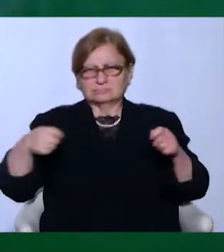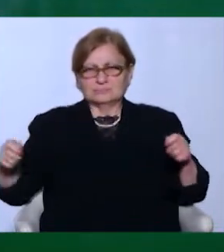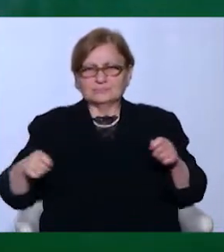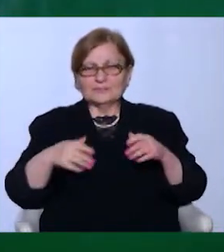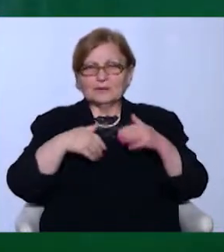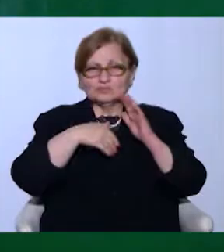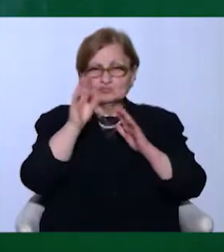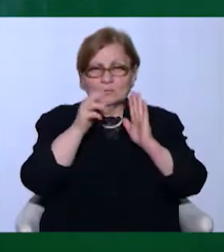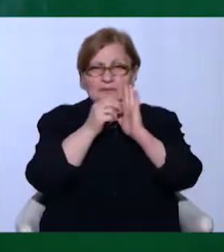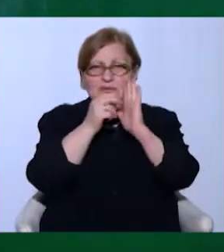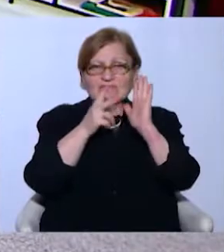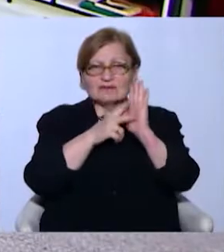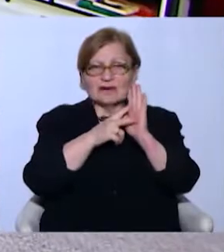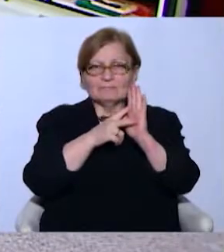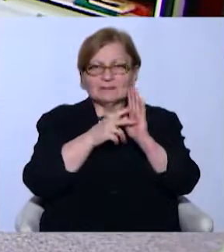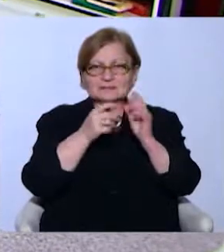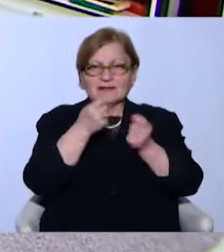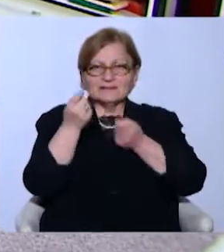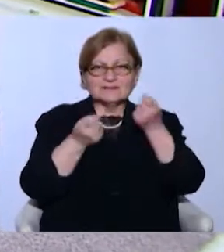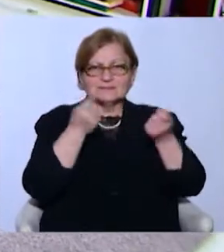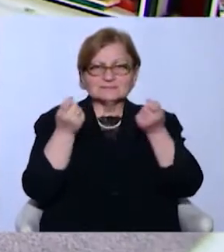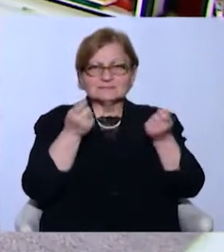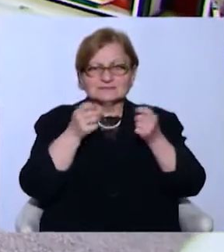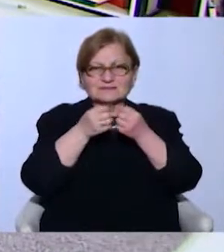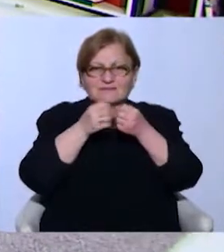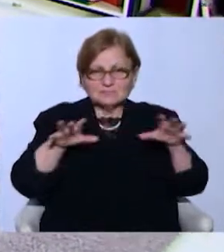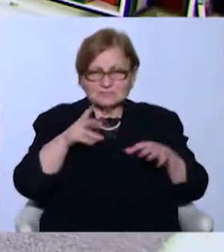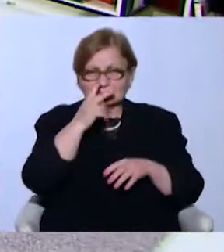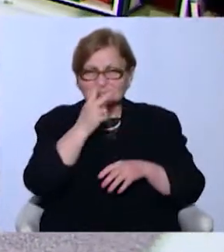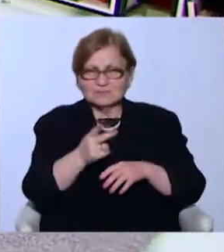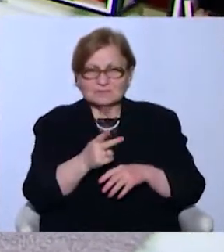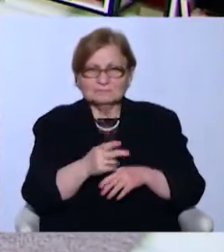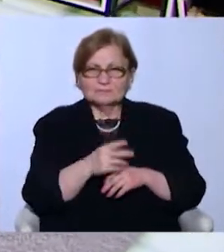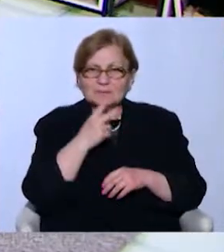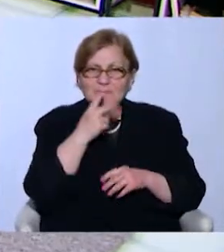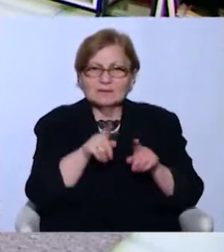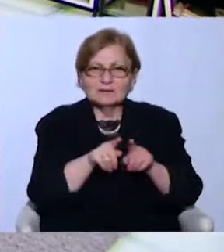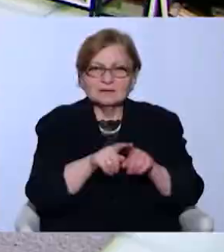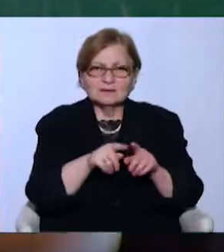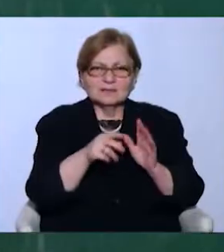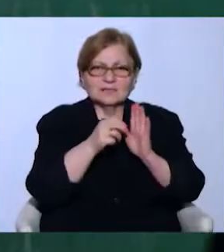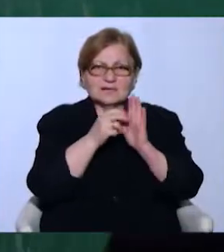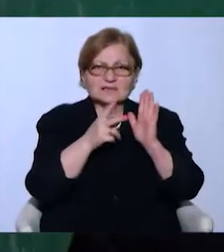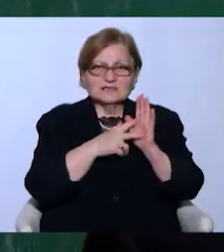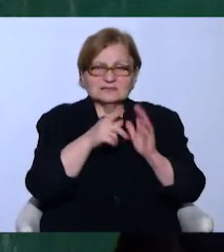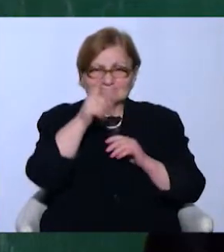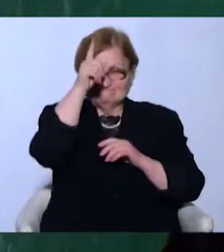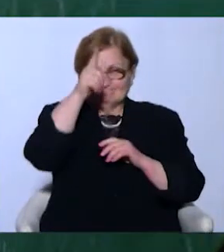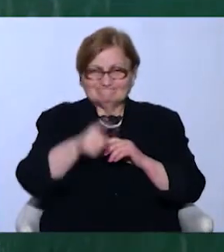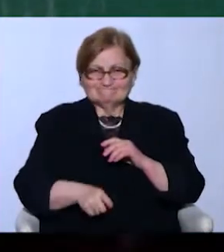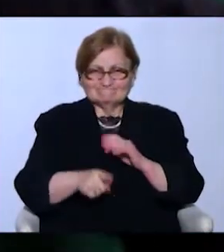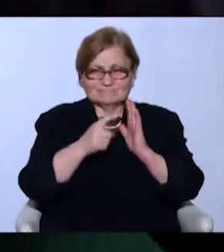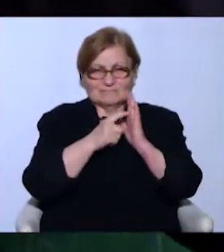18 დავშალოთ მარტივ მამრავლებად. აი ეს ხდება ასე, ასე წერთ ხოლმე. 18 არის ლუწი რიცხვი და გაიყოფა